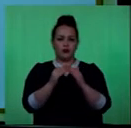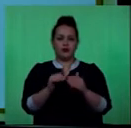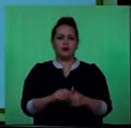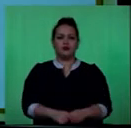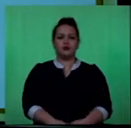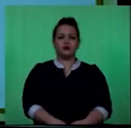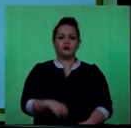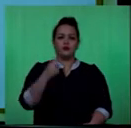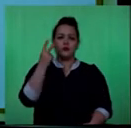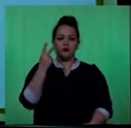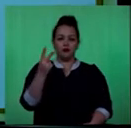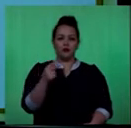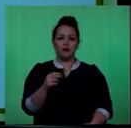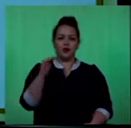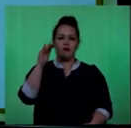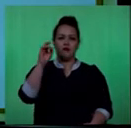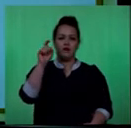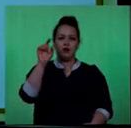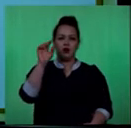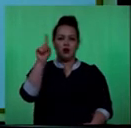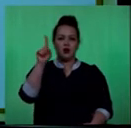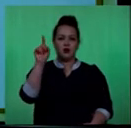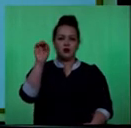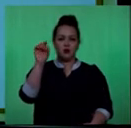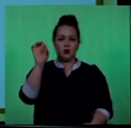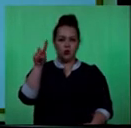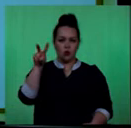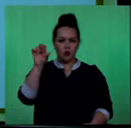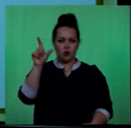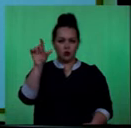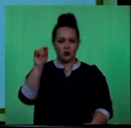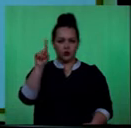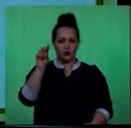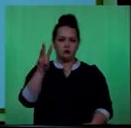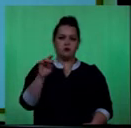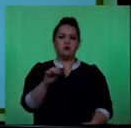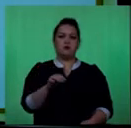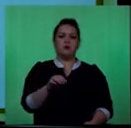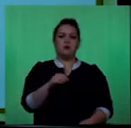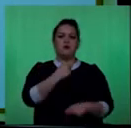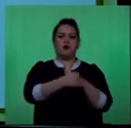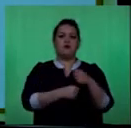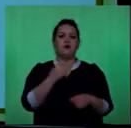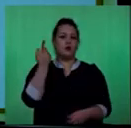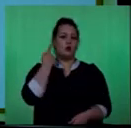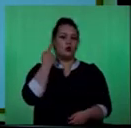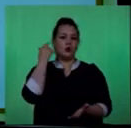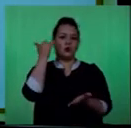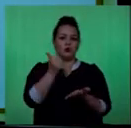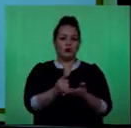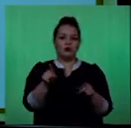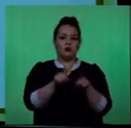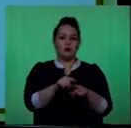2 фразеологизм медведь на ухо наступил ребята так говорят о